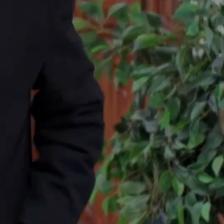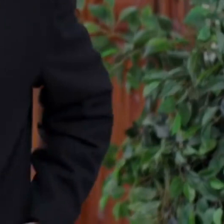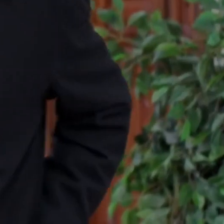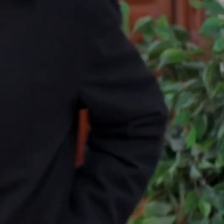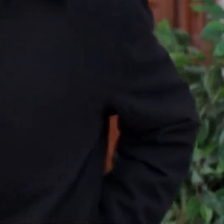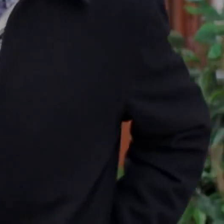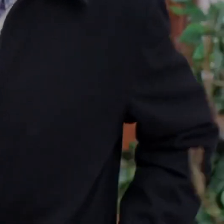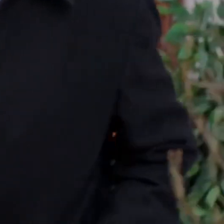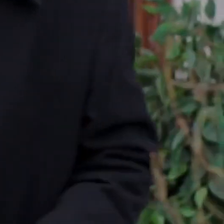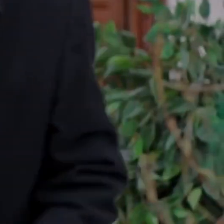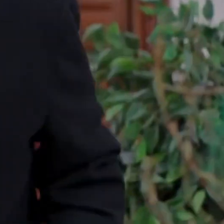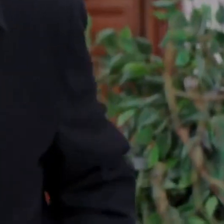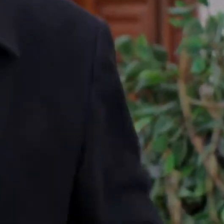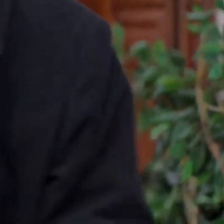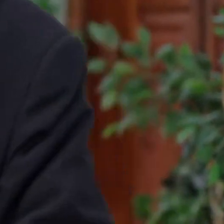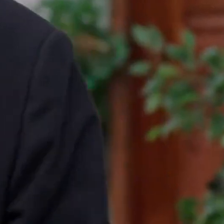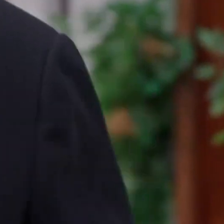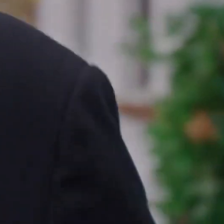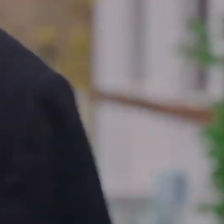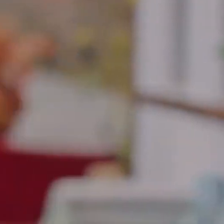etrafta yürümeye başladı.